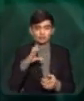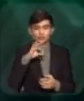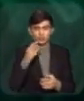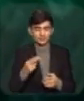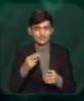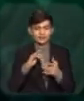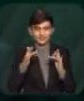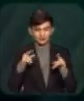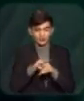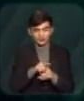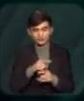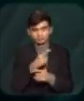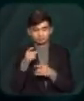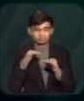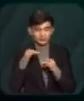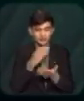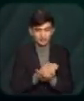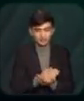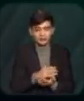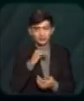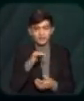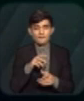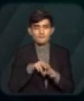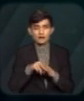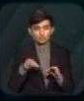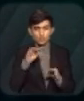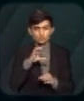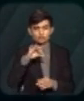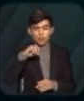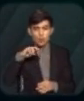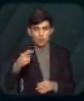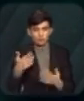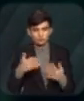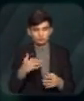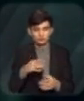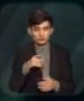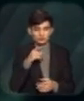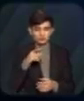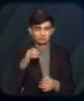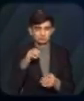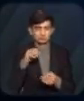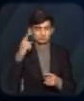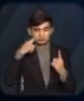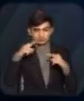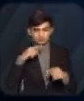сети, например, о том, что вирус можно вылечить при помощи раствора соли. Это всего лишь миф.